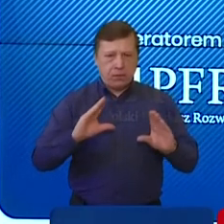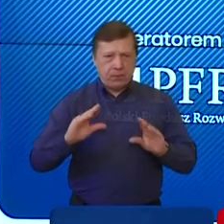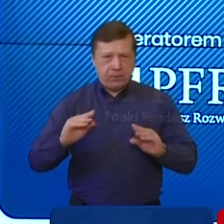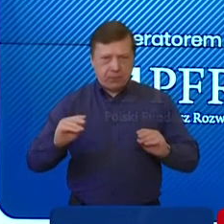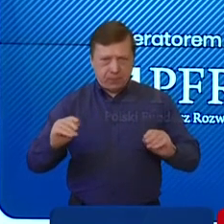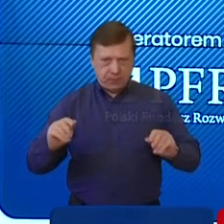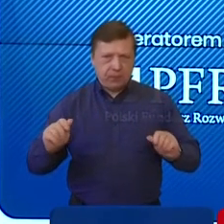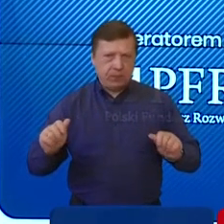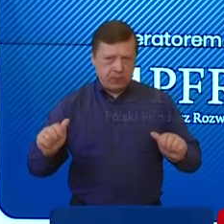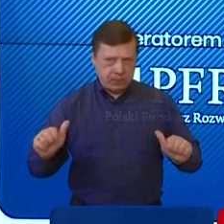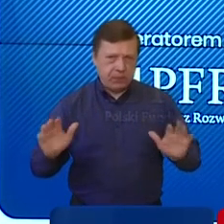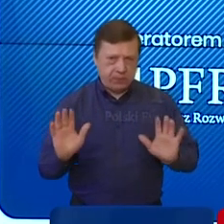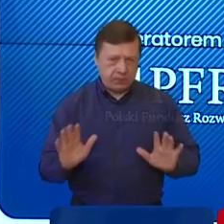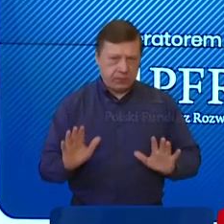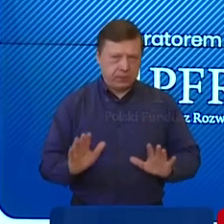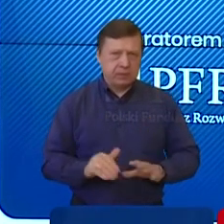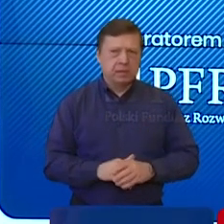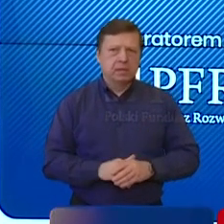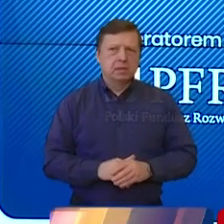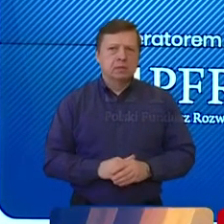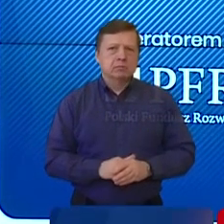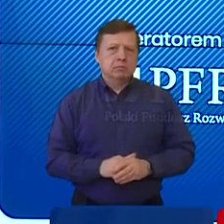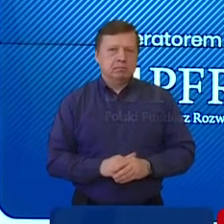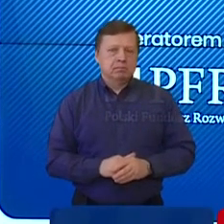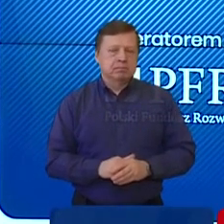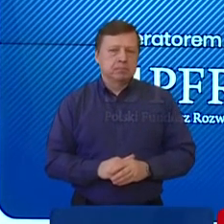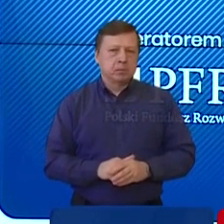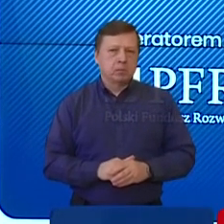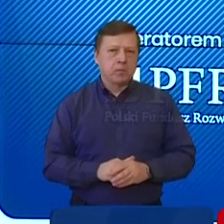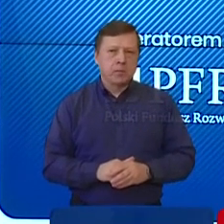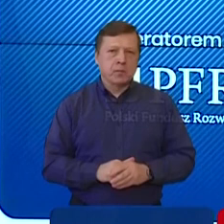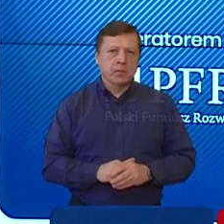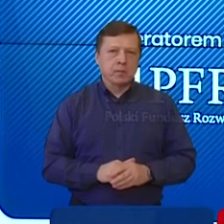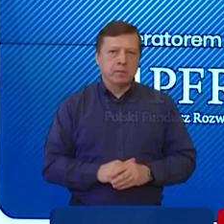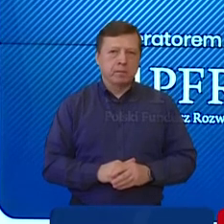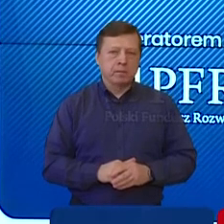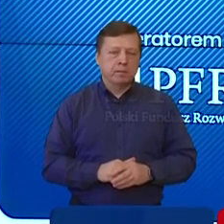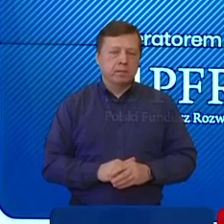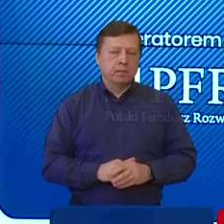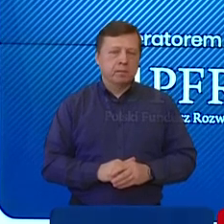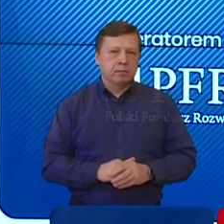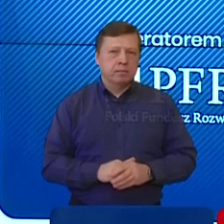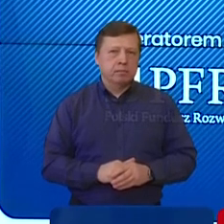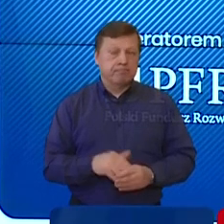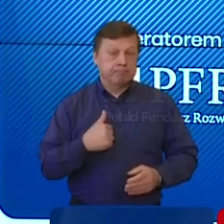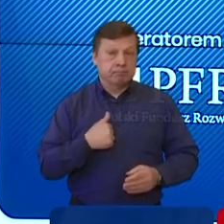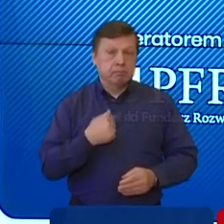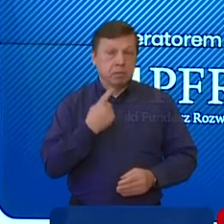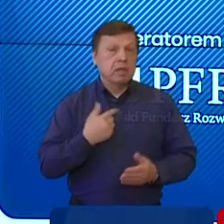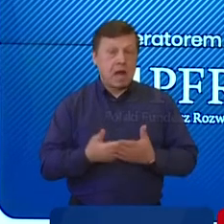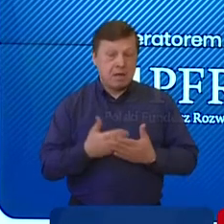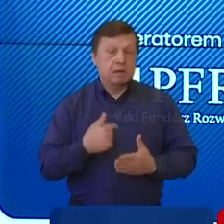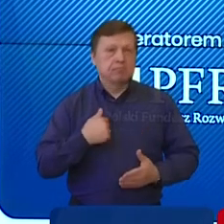swoje niedobre żniwo i swoje oddziaływanie. Dlatego przyjmując